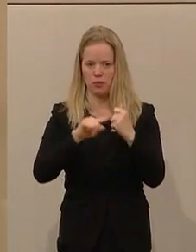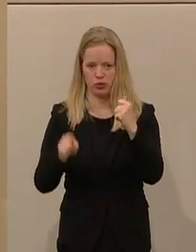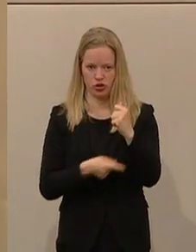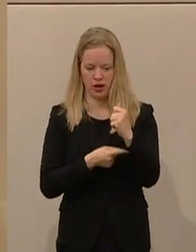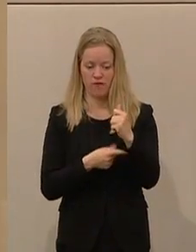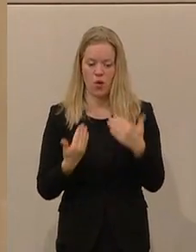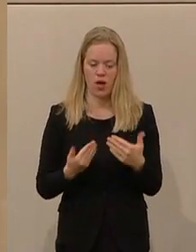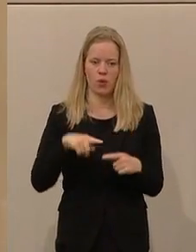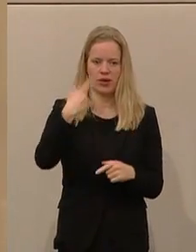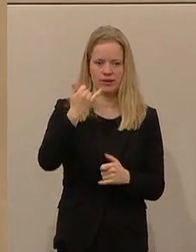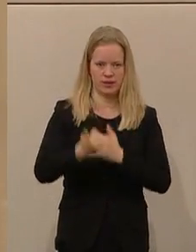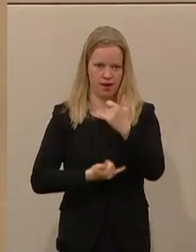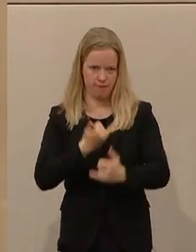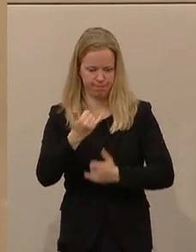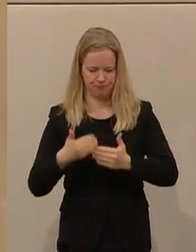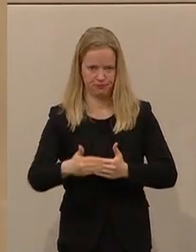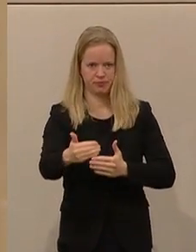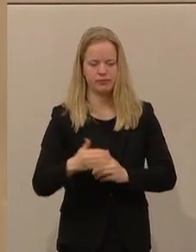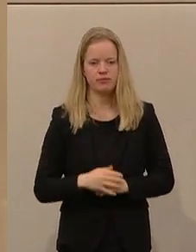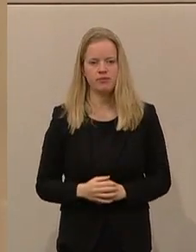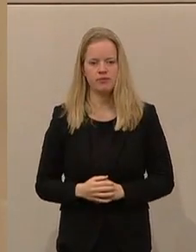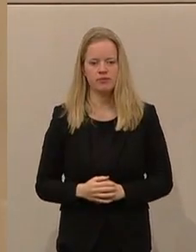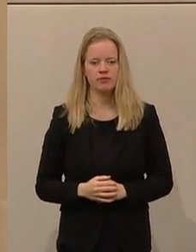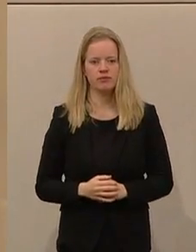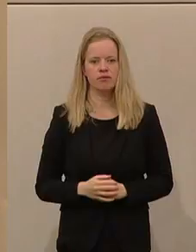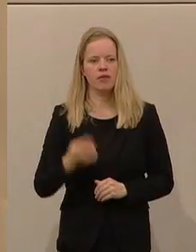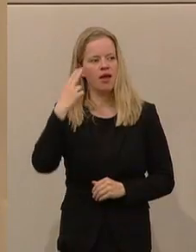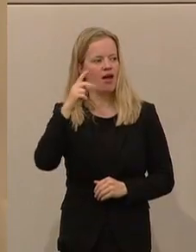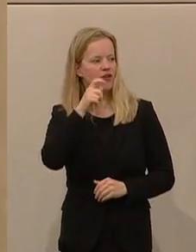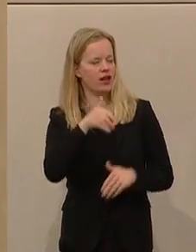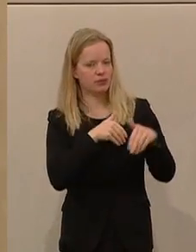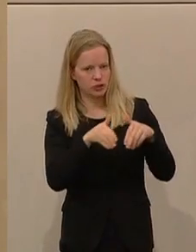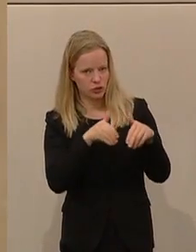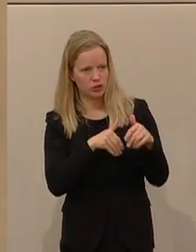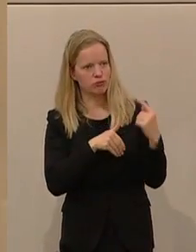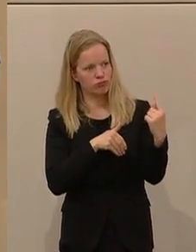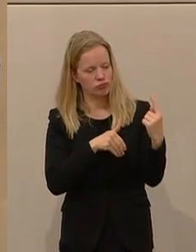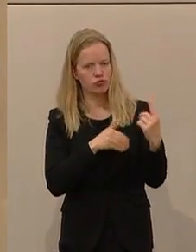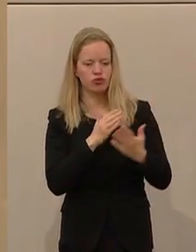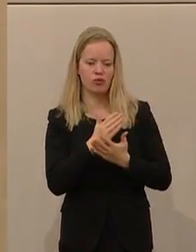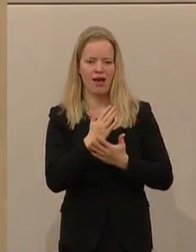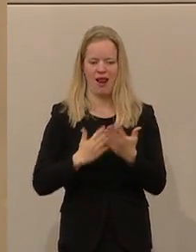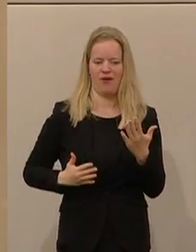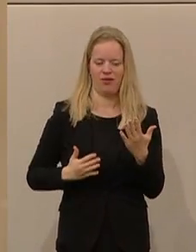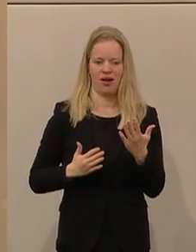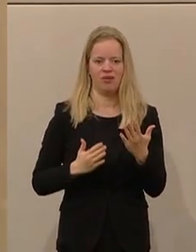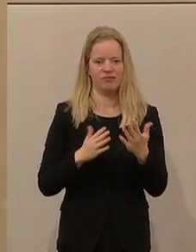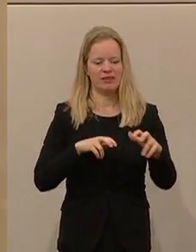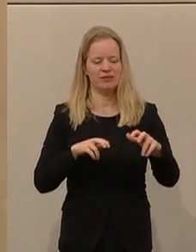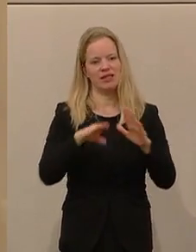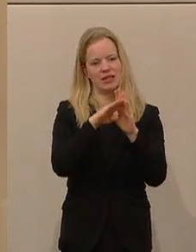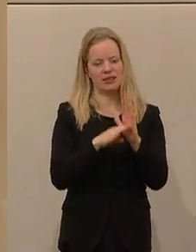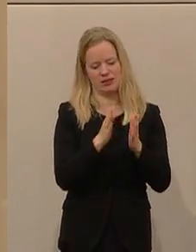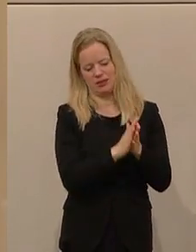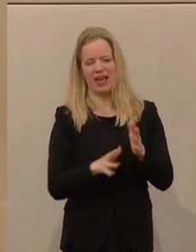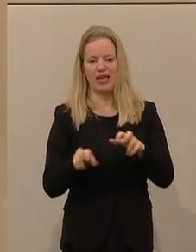für heuer nächstes Jahr. Das heißt, Herr Finanzminister, Sie decken an und für sich die Hälfte dieser Legislaturperiode ab mit